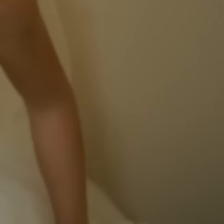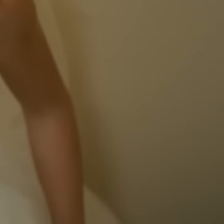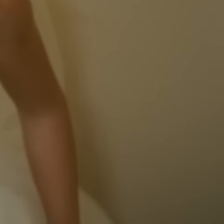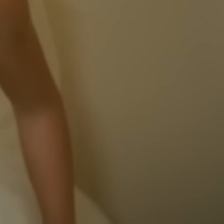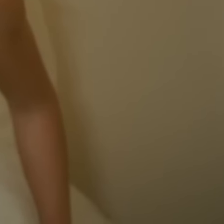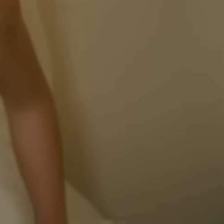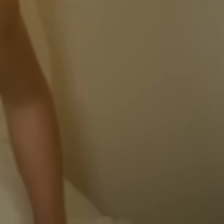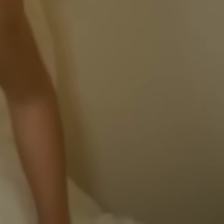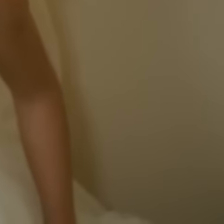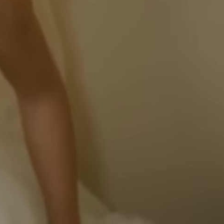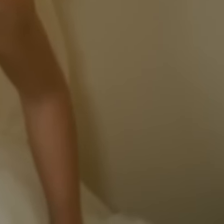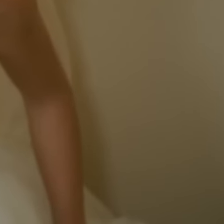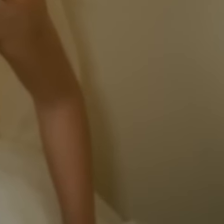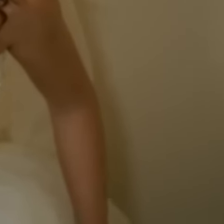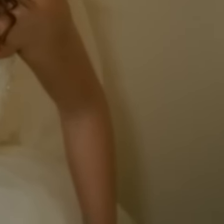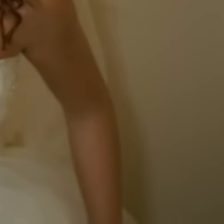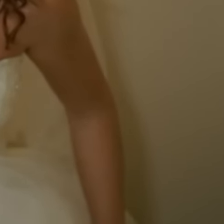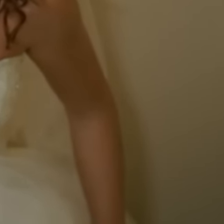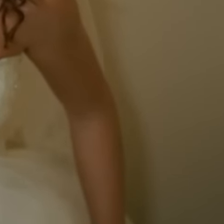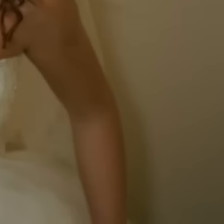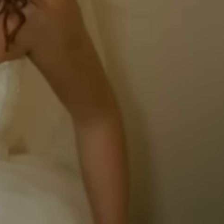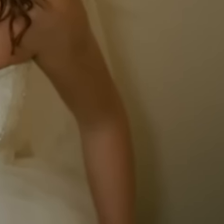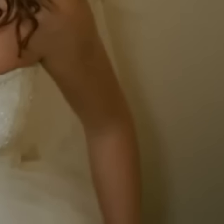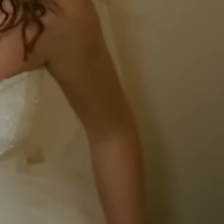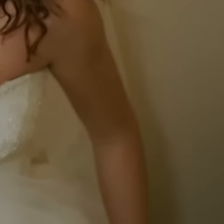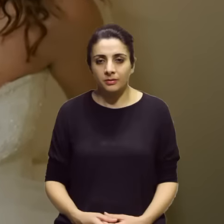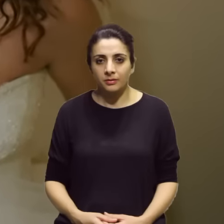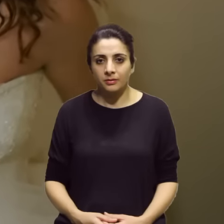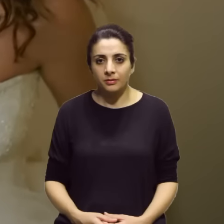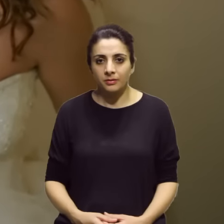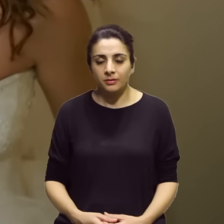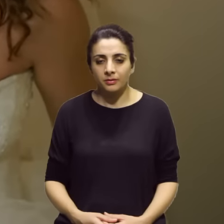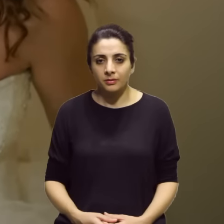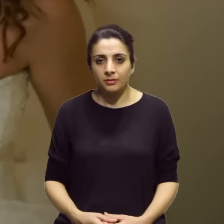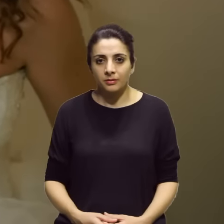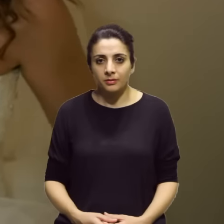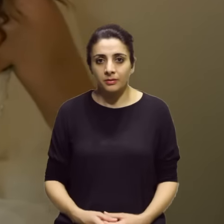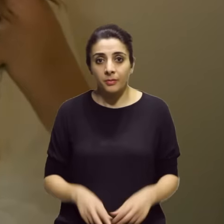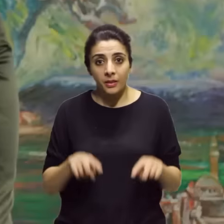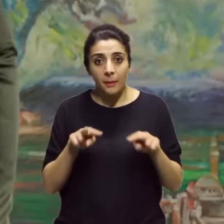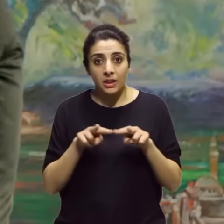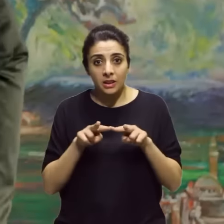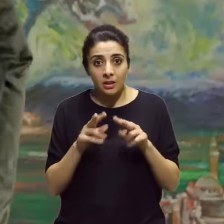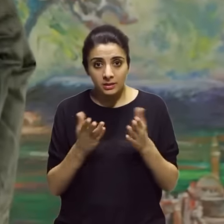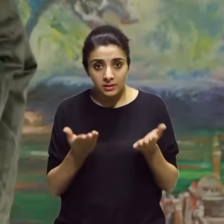uğradığının şaşkınlığında bir şey diyecek gibi sözcükleri dudaklarında kaldı. Sesi çıkmıyor. Masar.